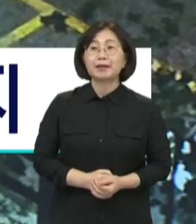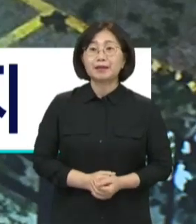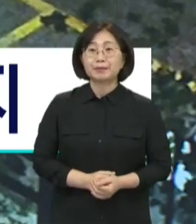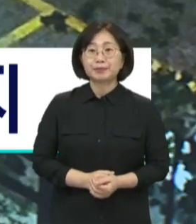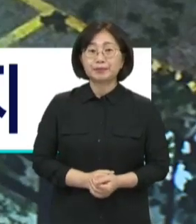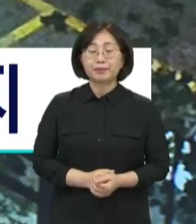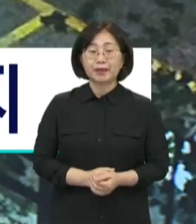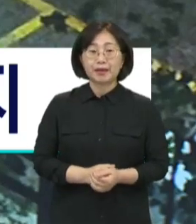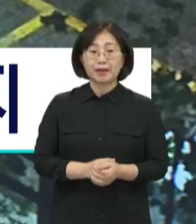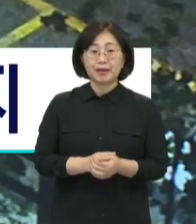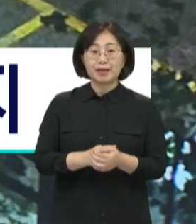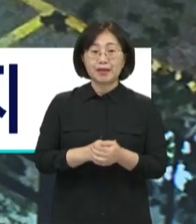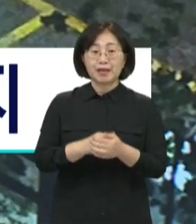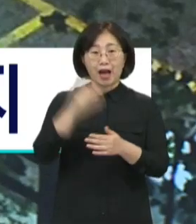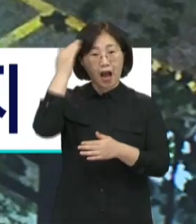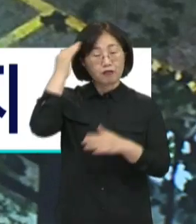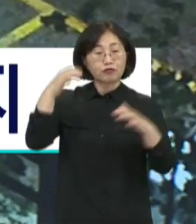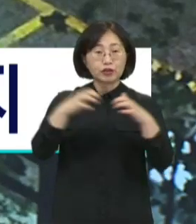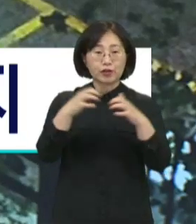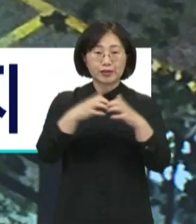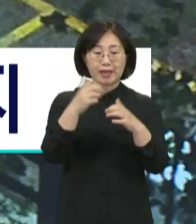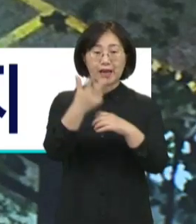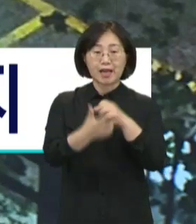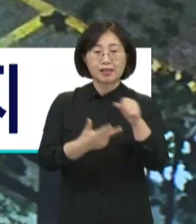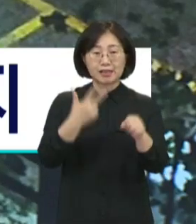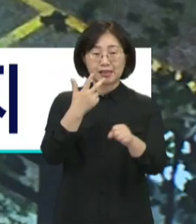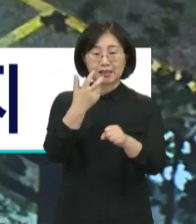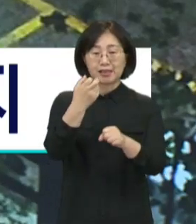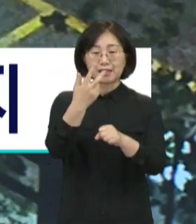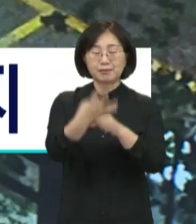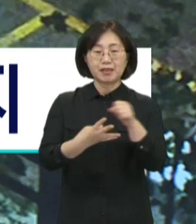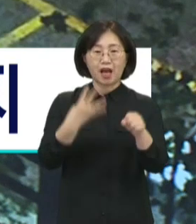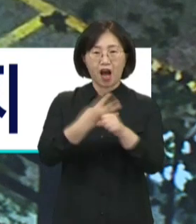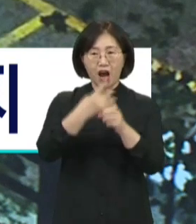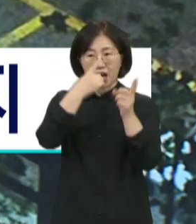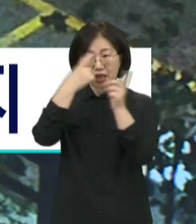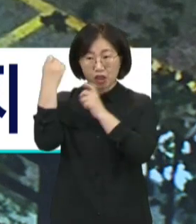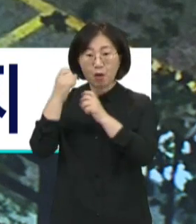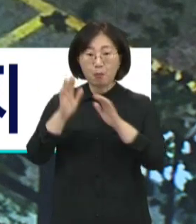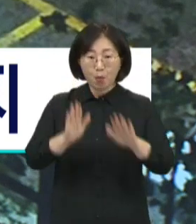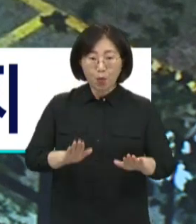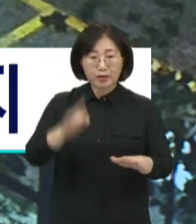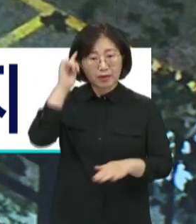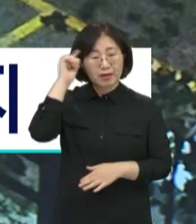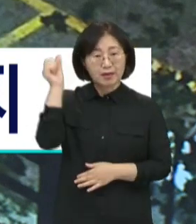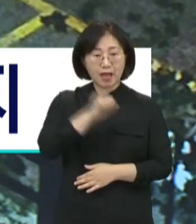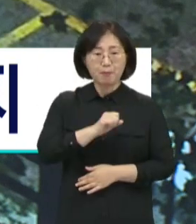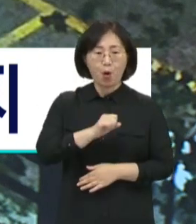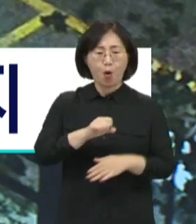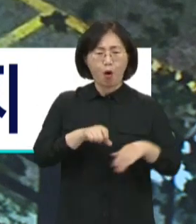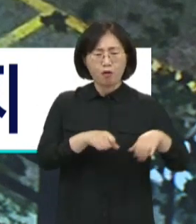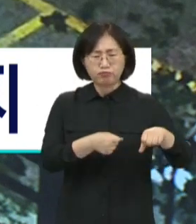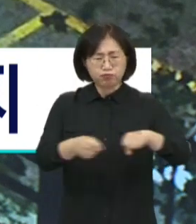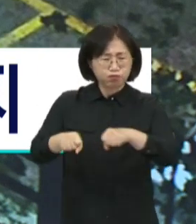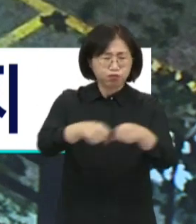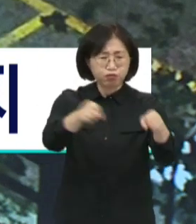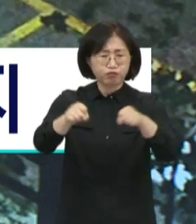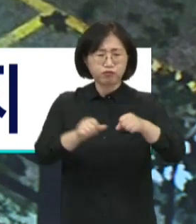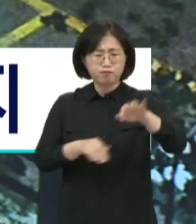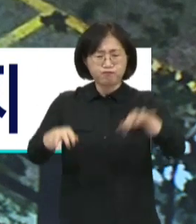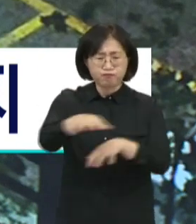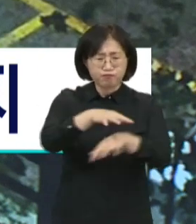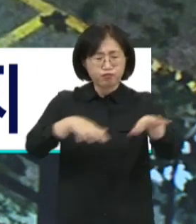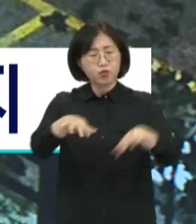한국전쟁 74주년인 오늘 새벽, 천안과 아산 도심에 폭주족들이 출몰해 아찔한 상황이 연출됐습니다.